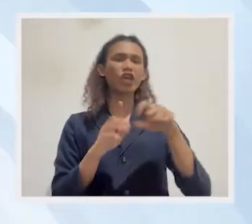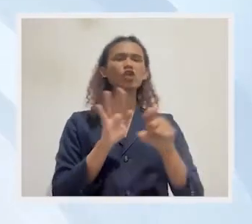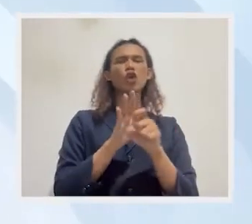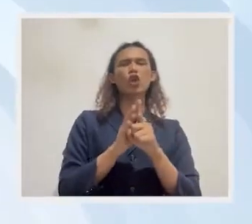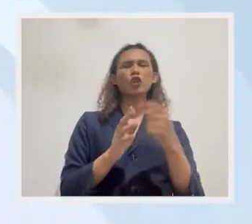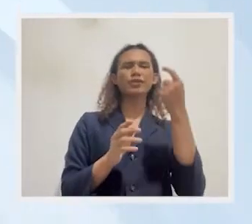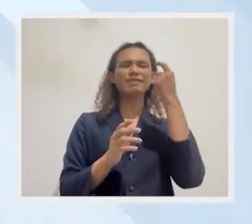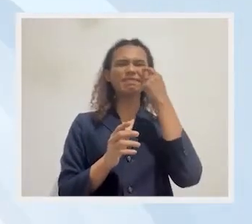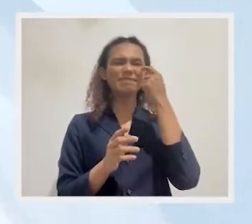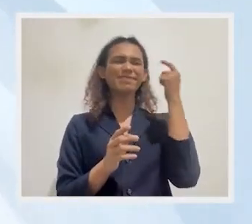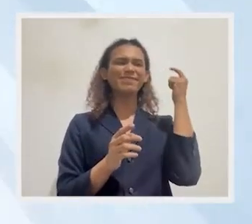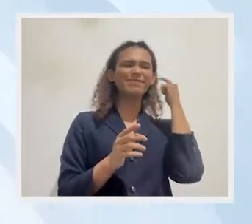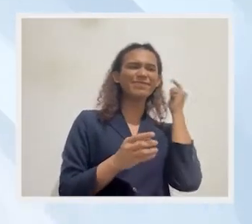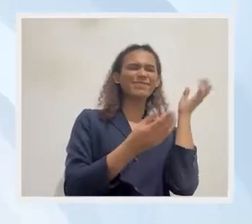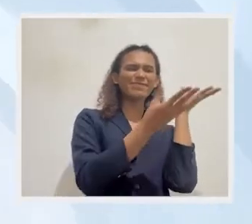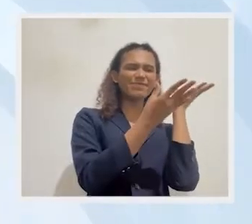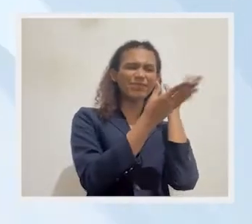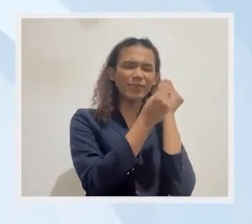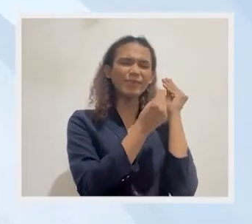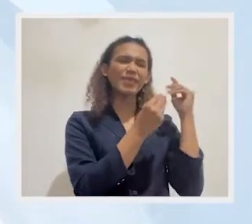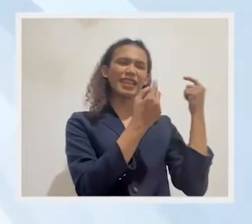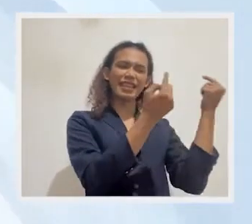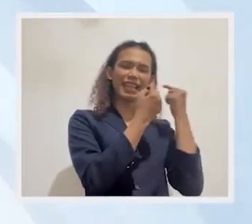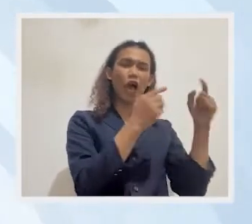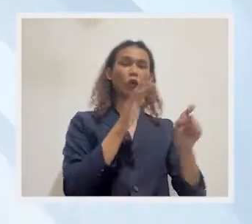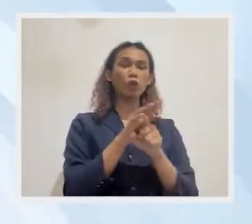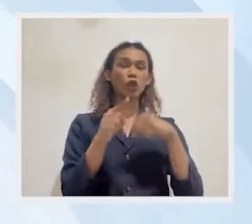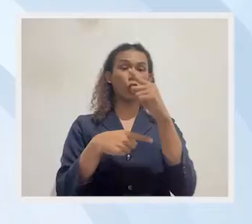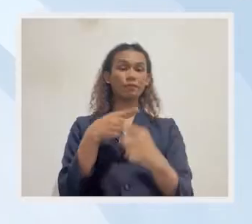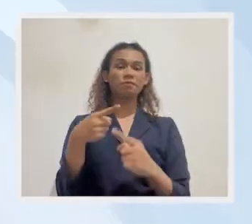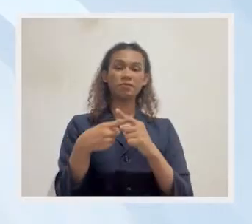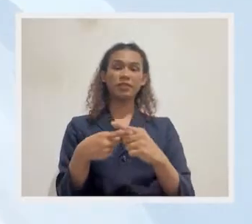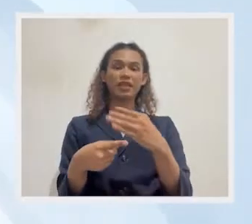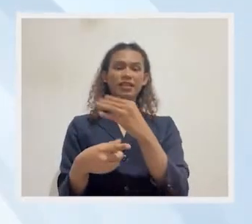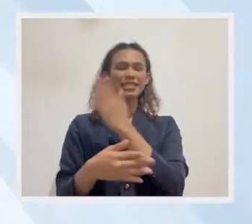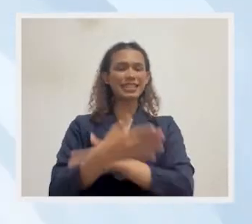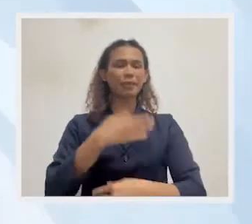dari panca indera, antara lain disabilitas netra,